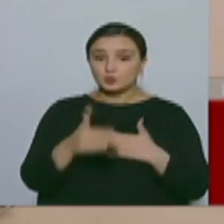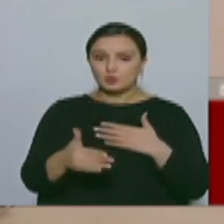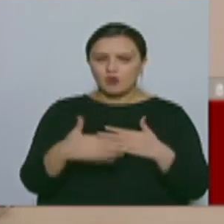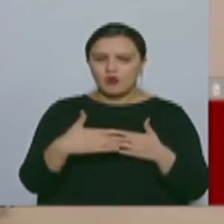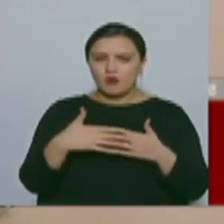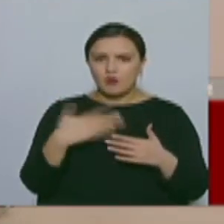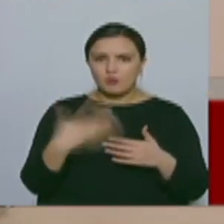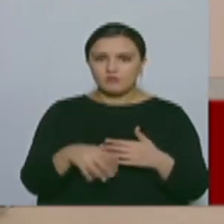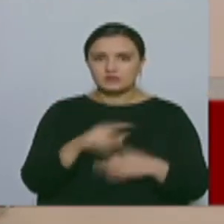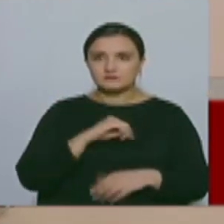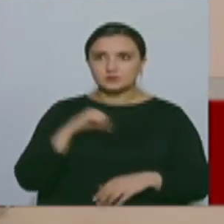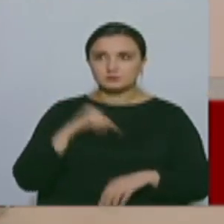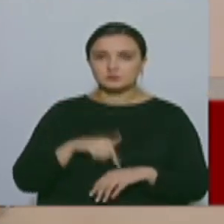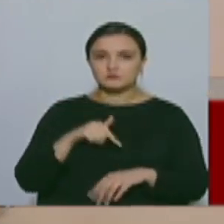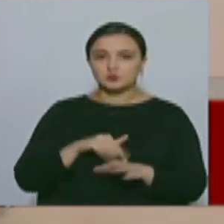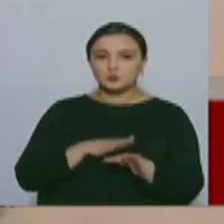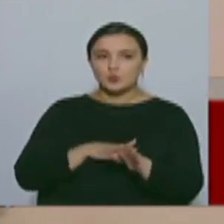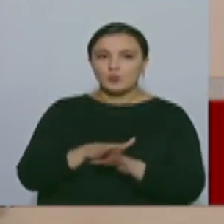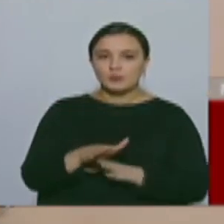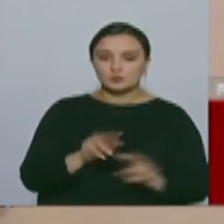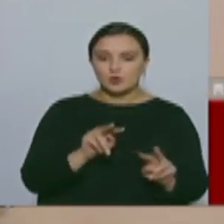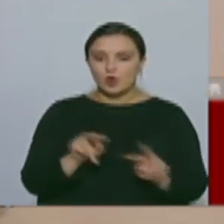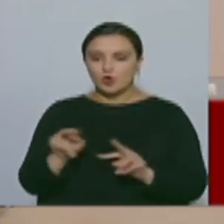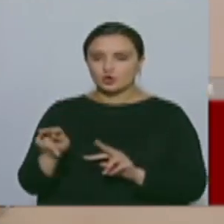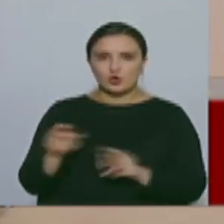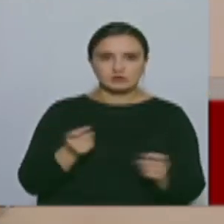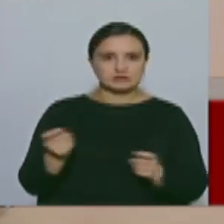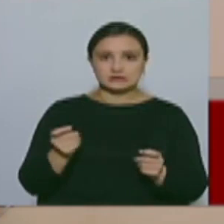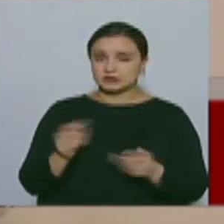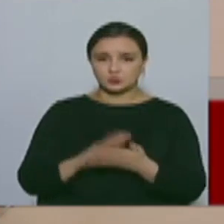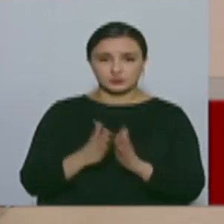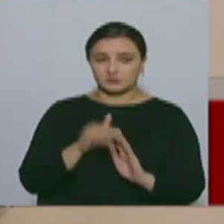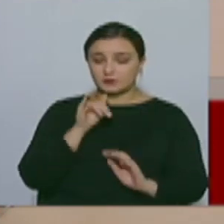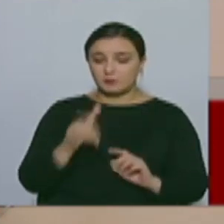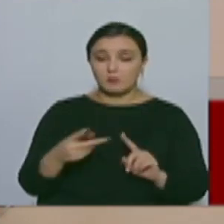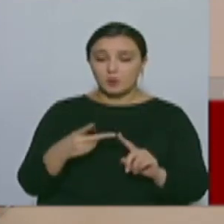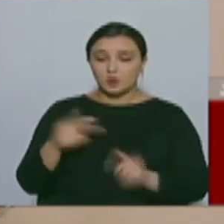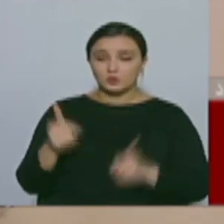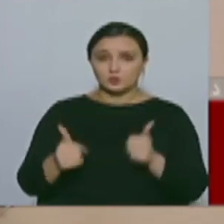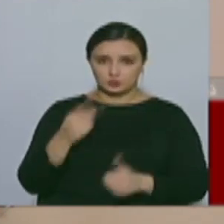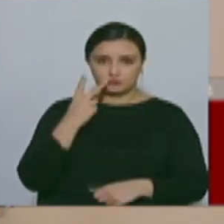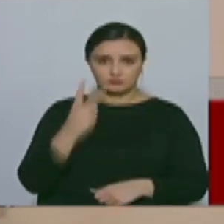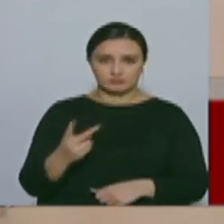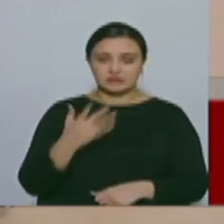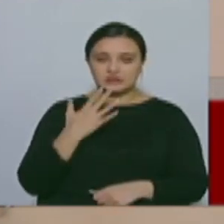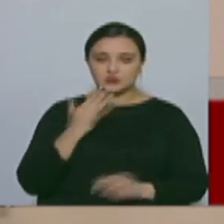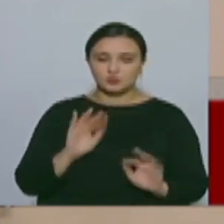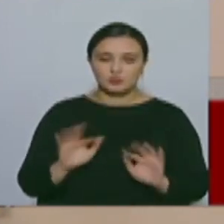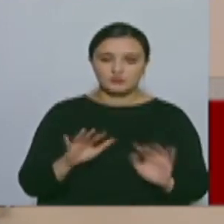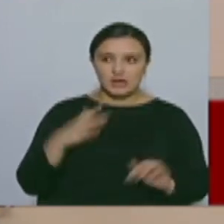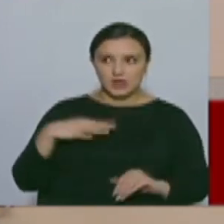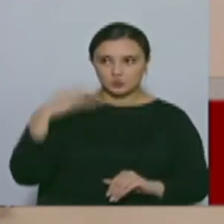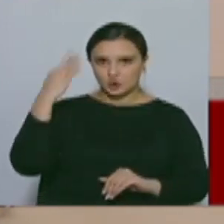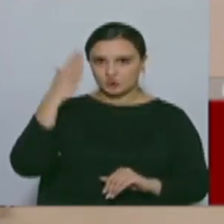როდესაც შენ სრულფასოვნად ყოველთვის ვერ აკონტროლებს სიტუაციას და აი მეორე ტურებმა გვაჩვენა, რომ ნაციონალური მოძრაობის და ქართული